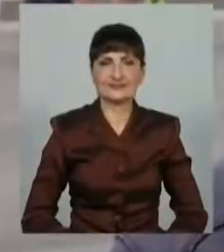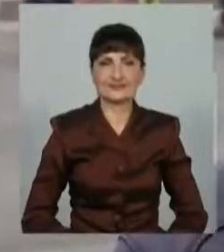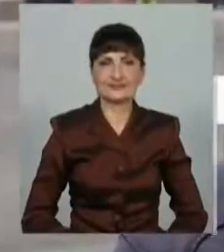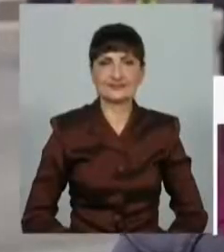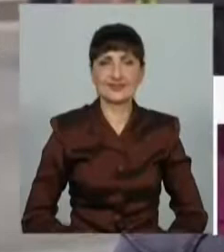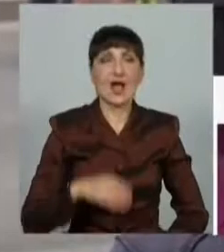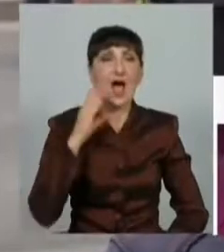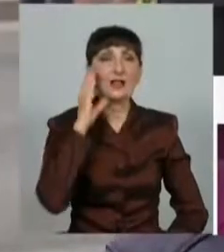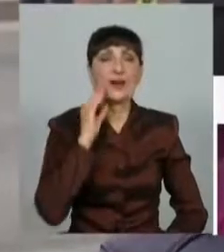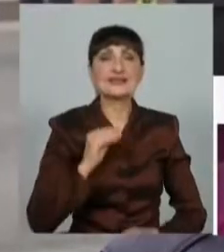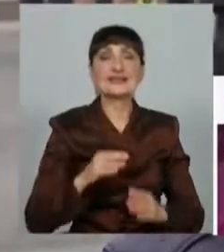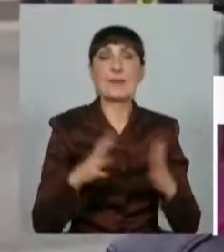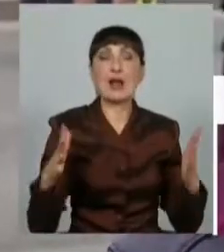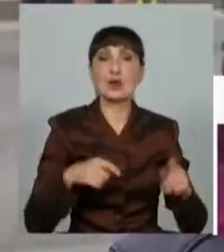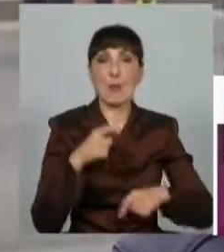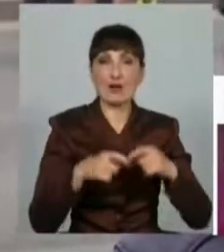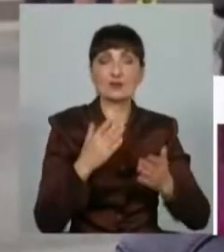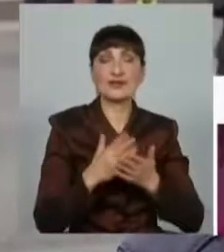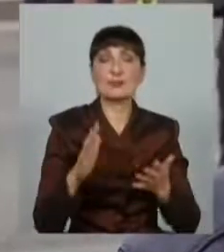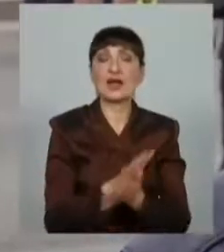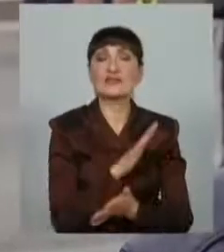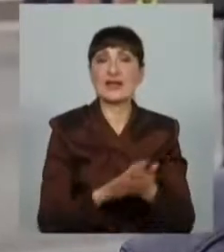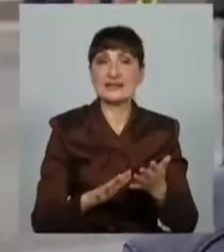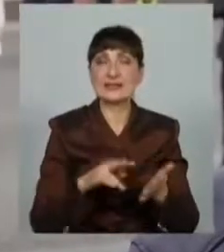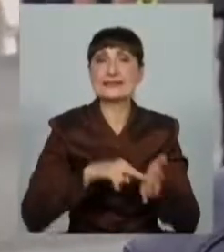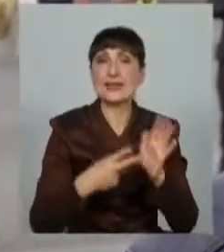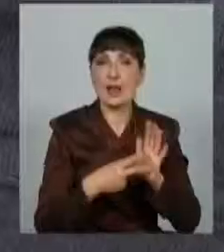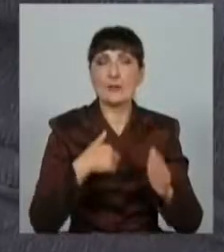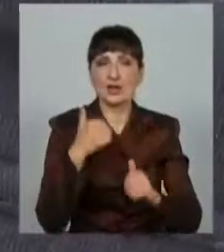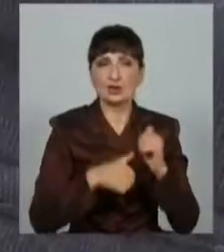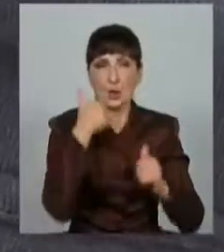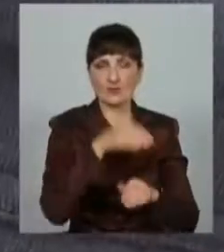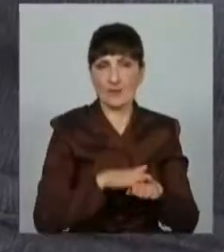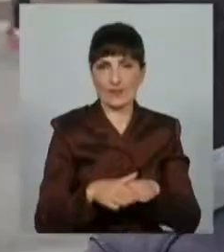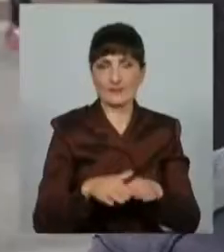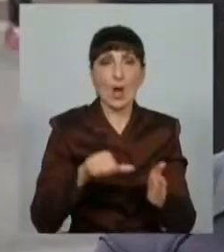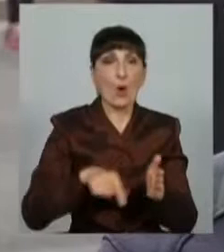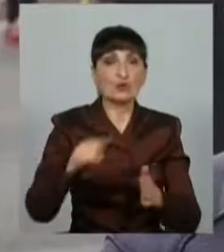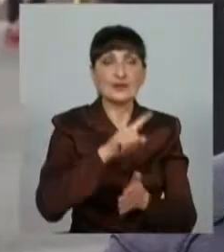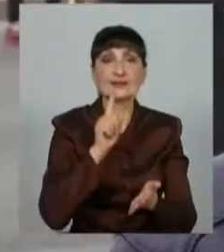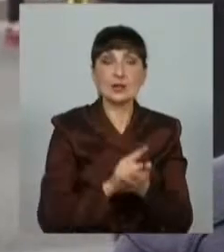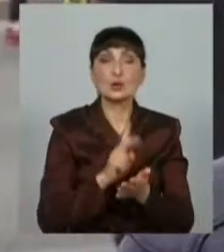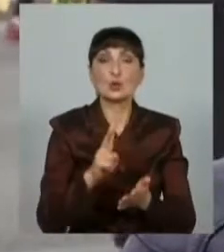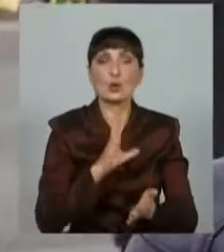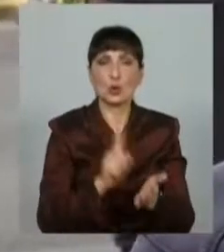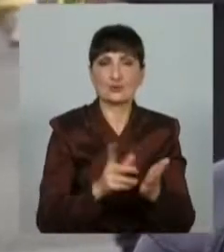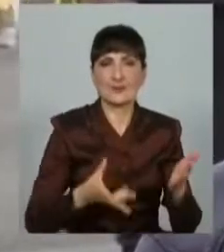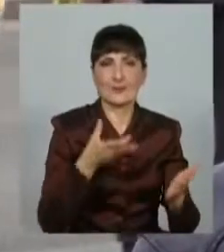У алматинского большого марафона есть благотворительные цели, которые мы ежегодно исполняем. Участники, да, должны, чтобы участвовать,